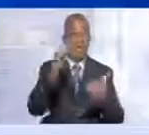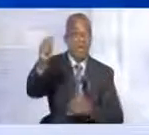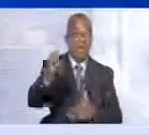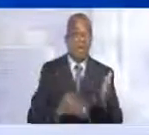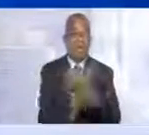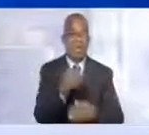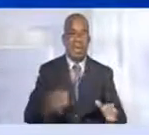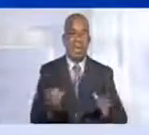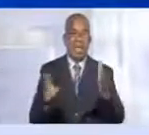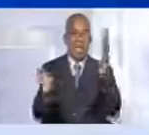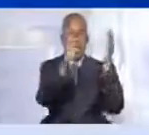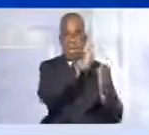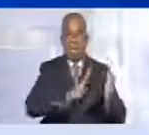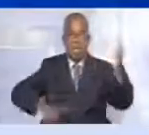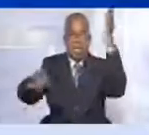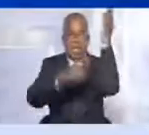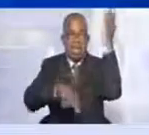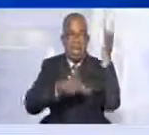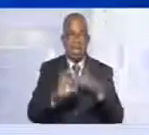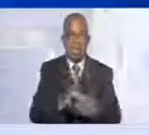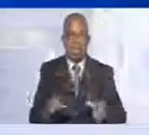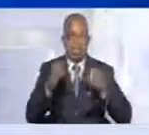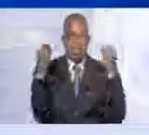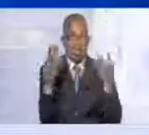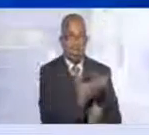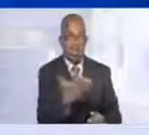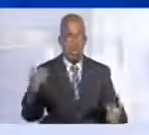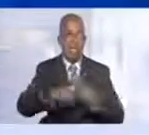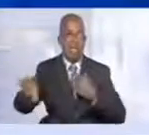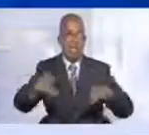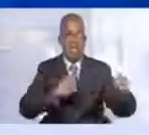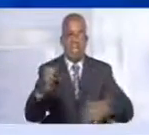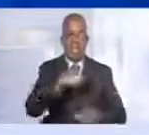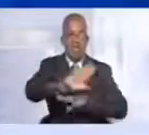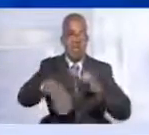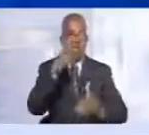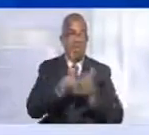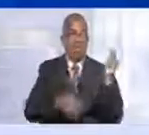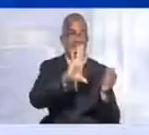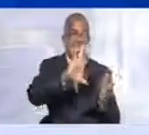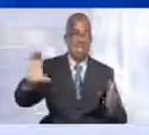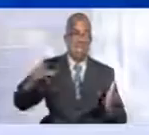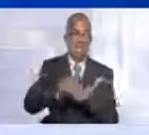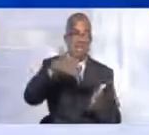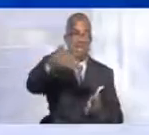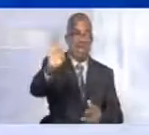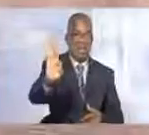du Béré au profit des populations, des réalisations estimées à plus de 500 millions de francs CFA. Kwasi